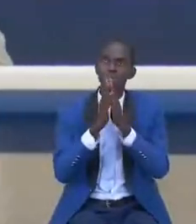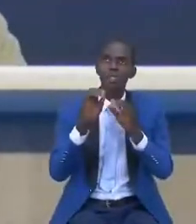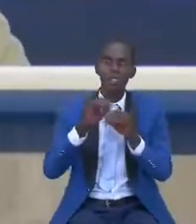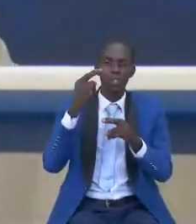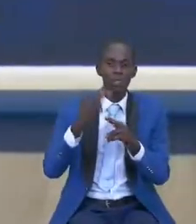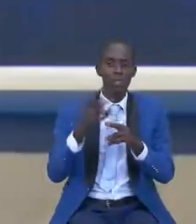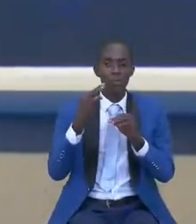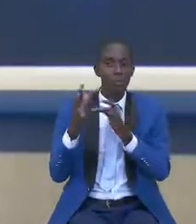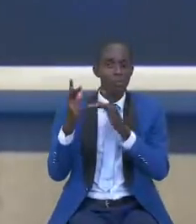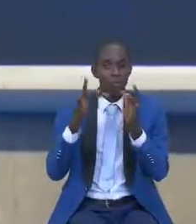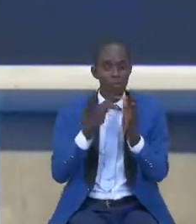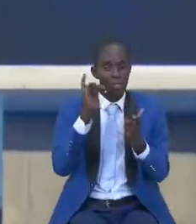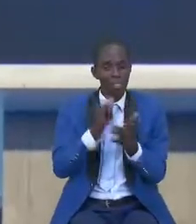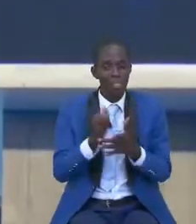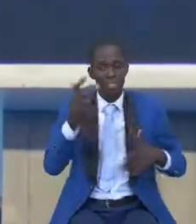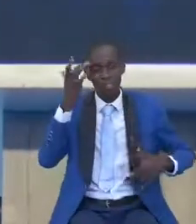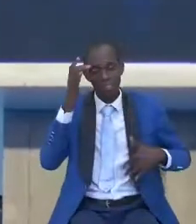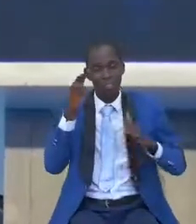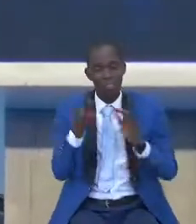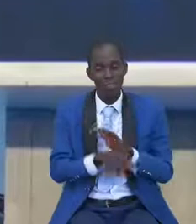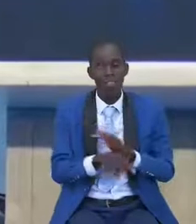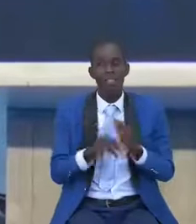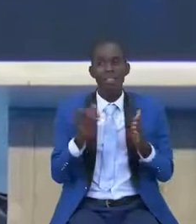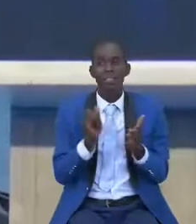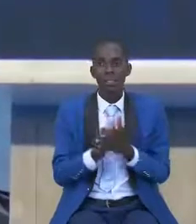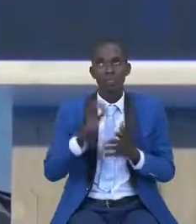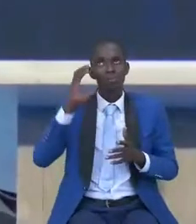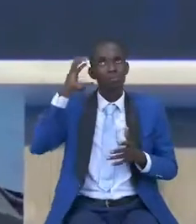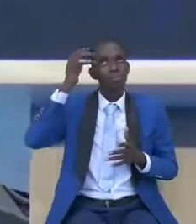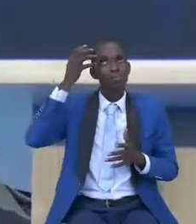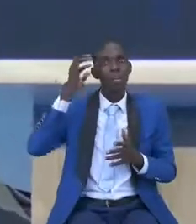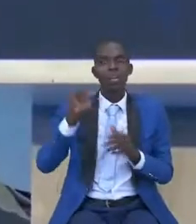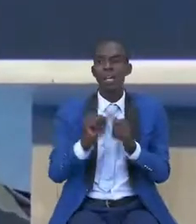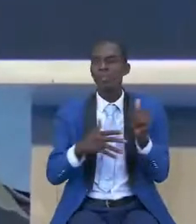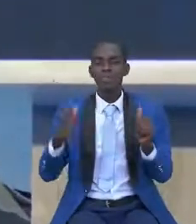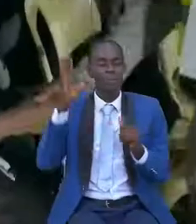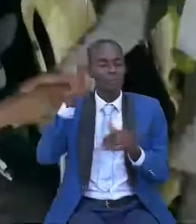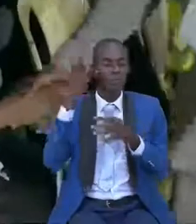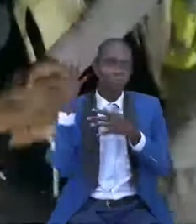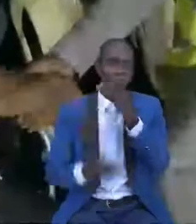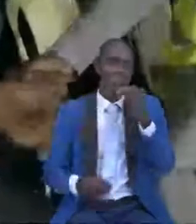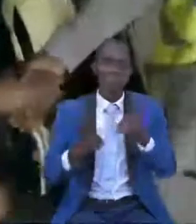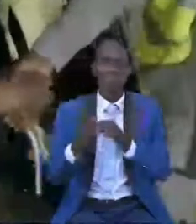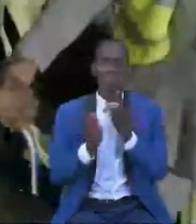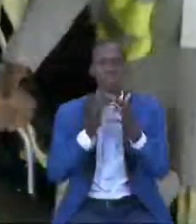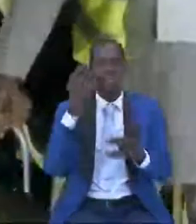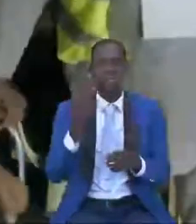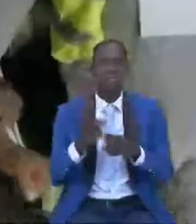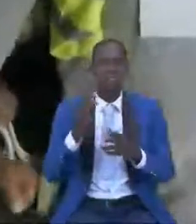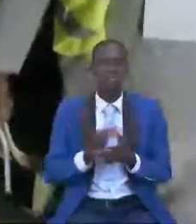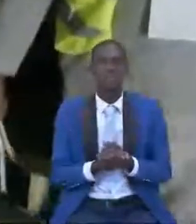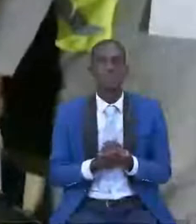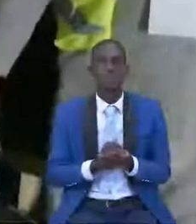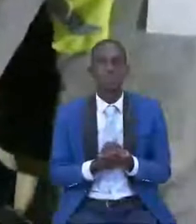nous mentionnons le nom de Jésus, cette infirmité, cette maladie, cette insanité, tout